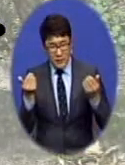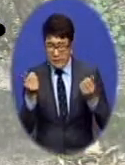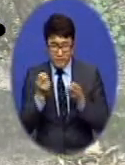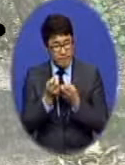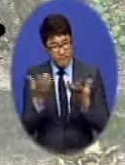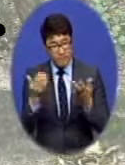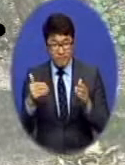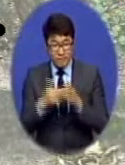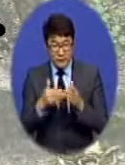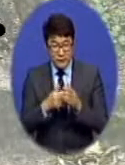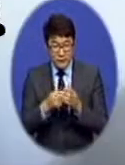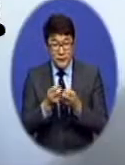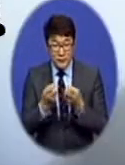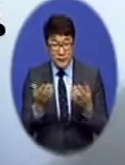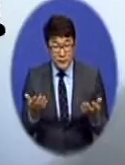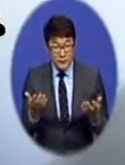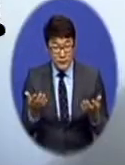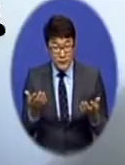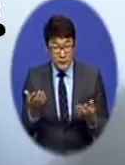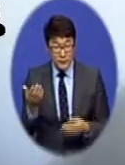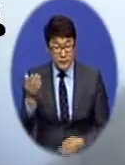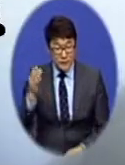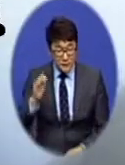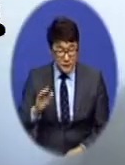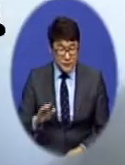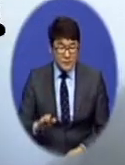이별로 끝난다